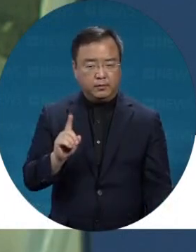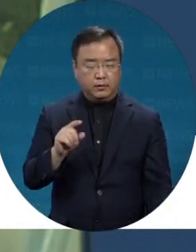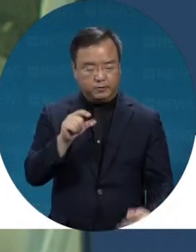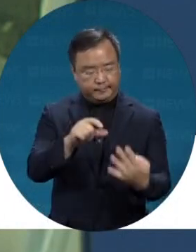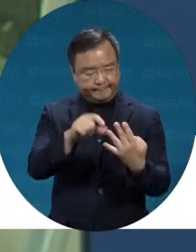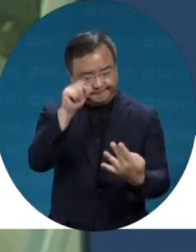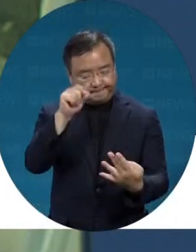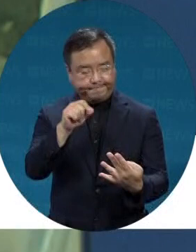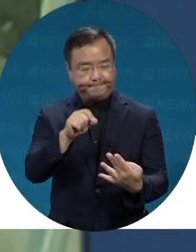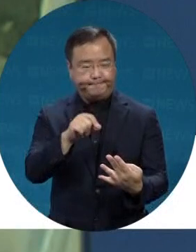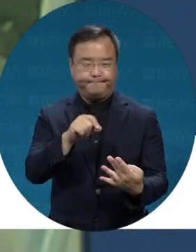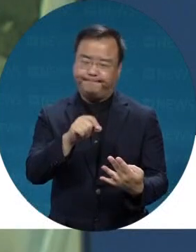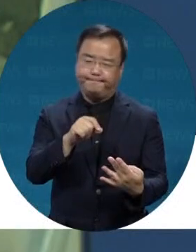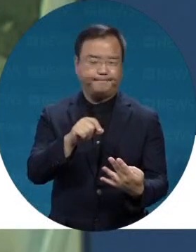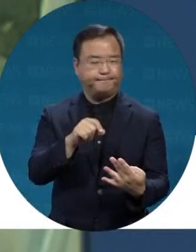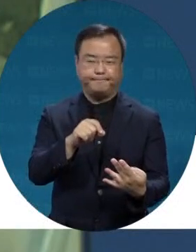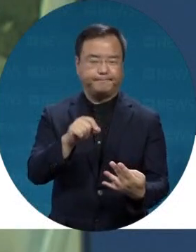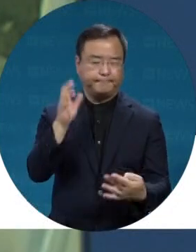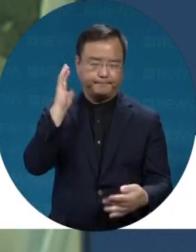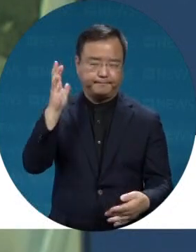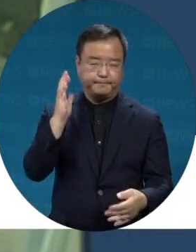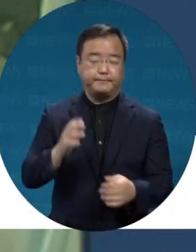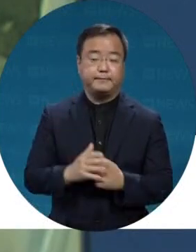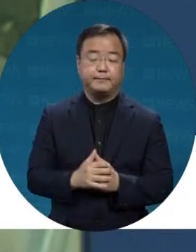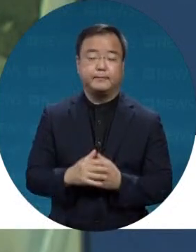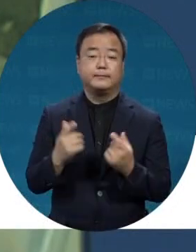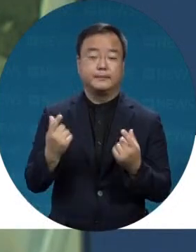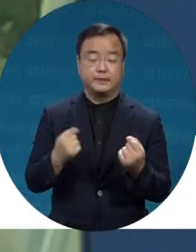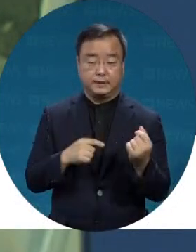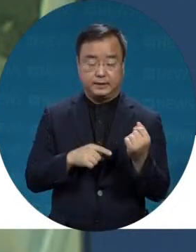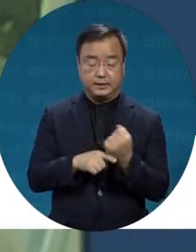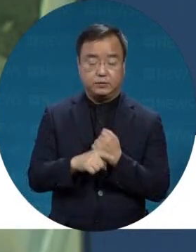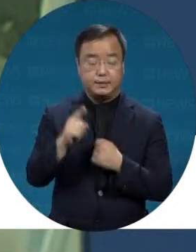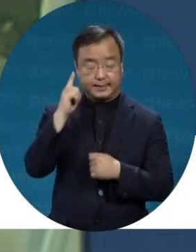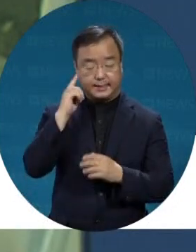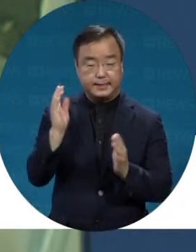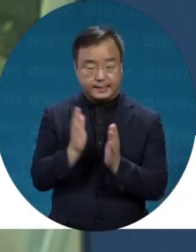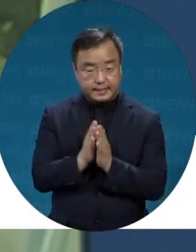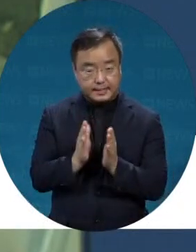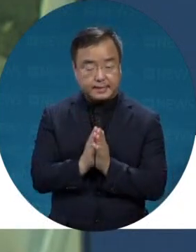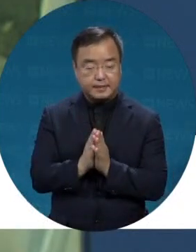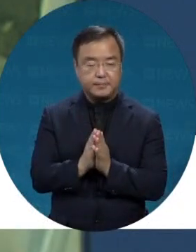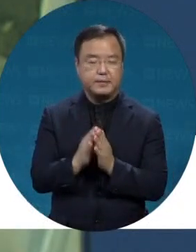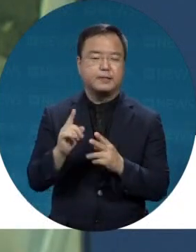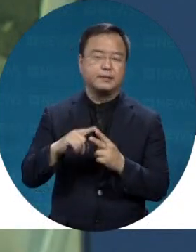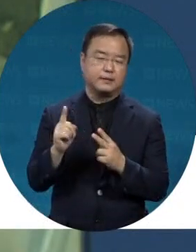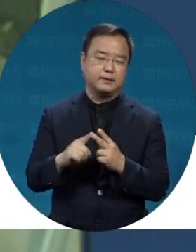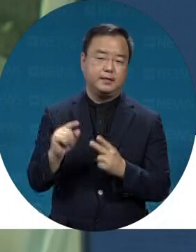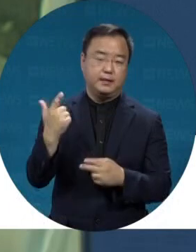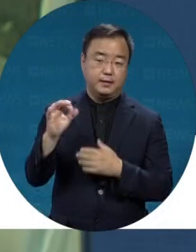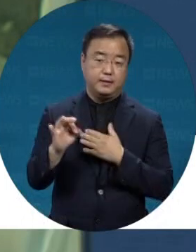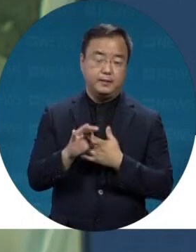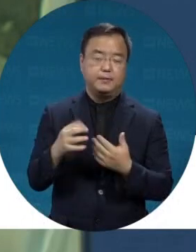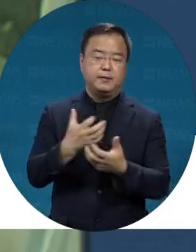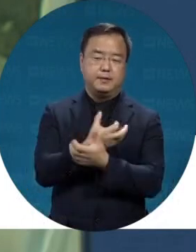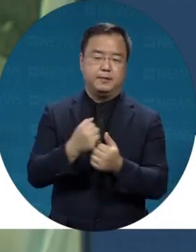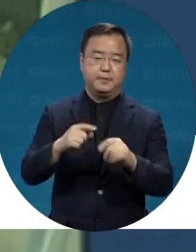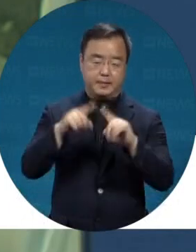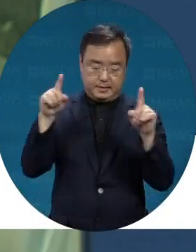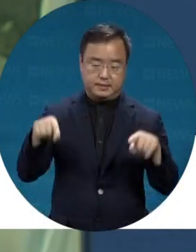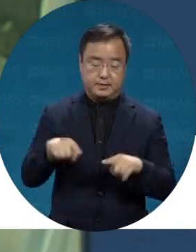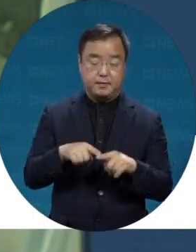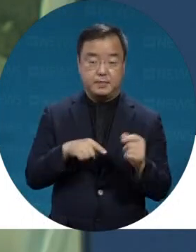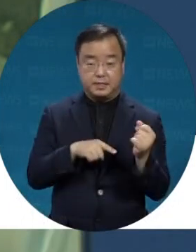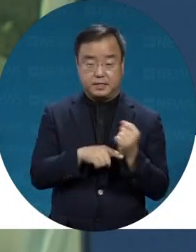픽하기가 조금 내 어려운 부분이겠죠 이렇기 때문에 자발 어쨌든 작가 자발적이든 아니면은 뭐 계약서 상